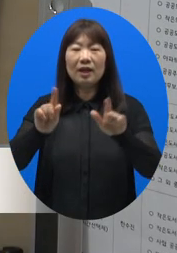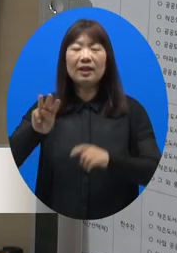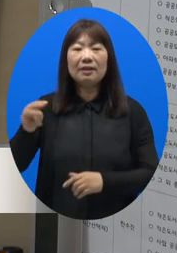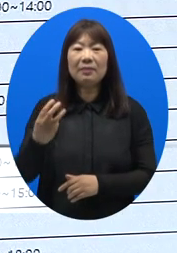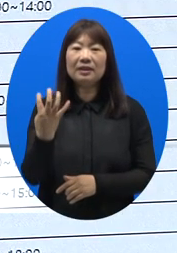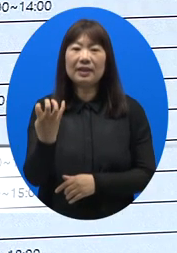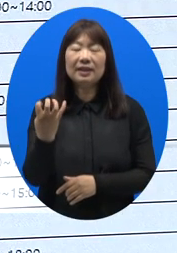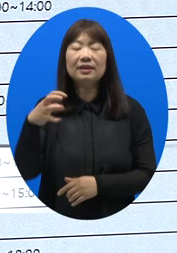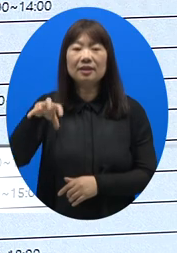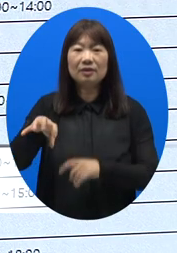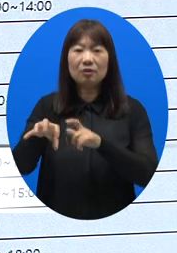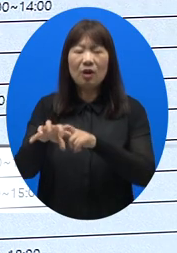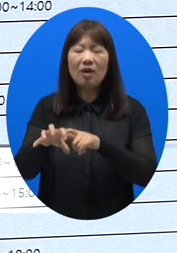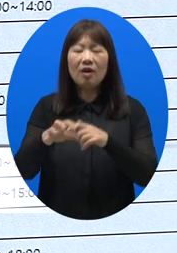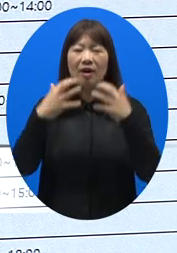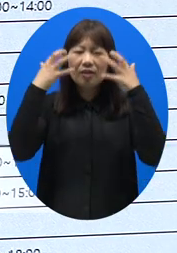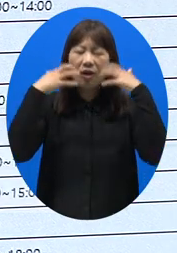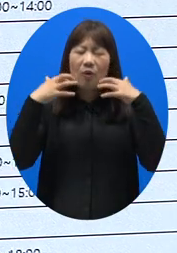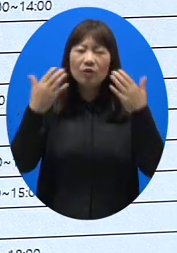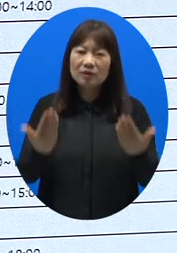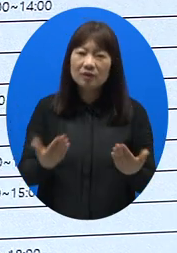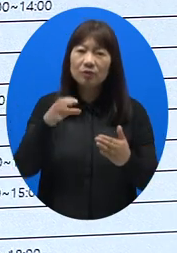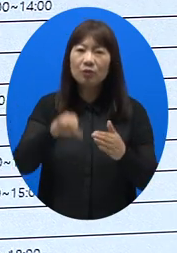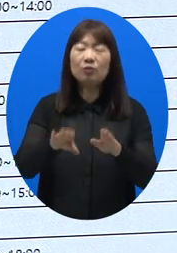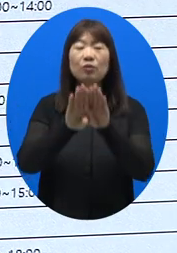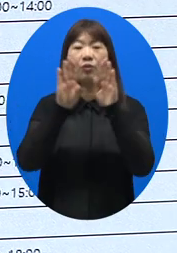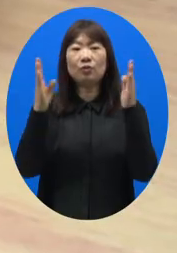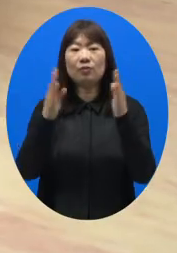340여 개소가 무더위 쉼터로 열렸습니다.